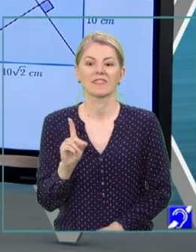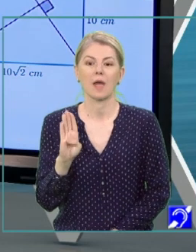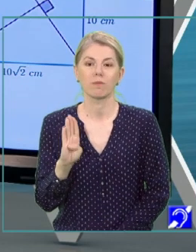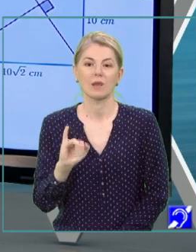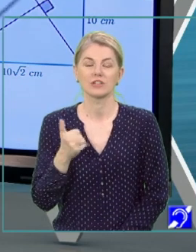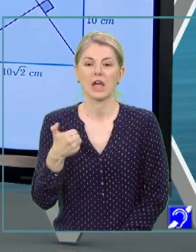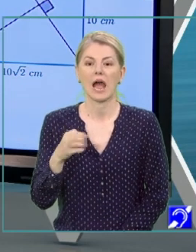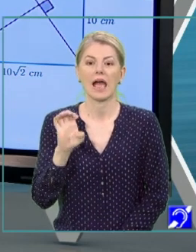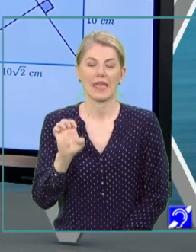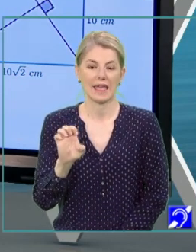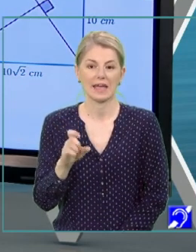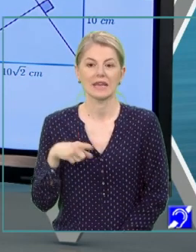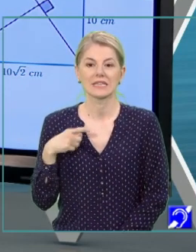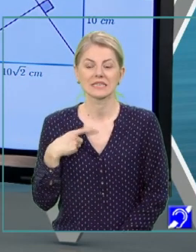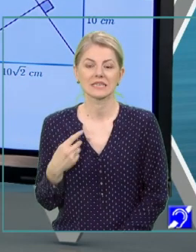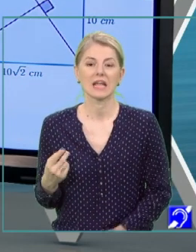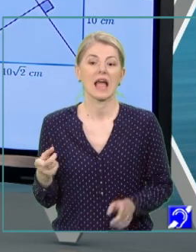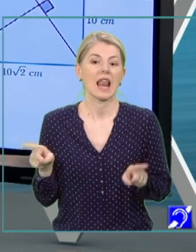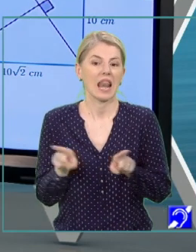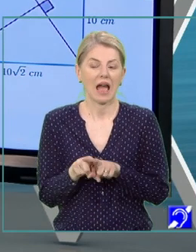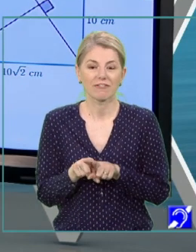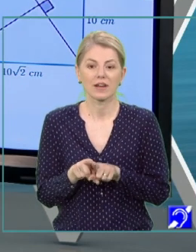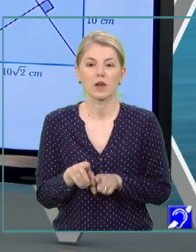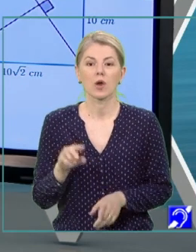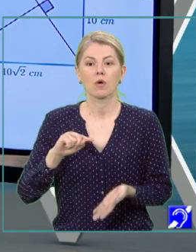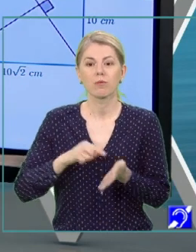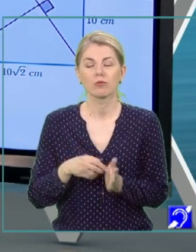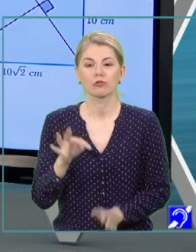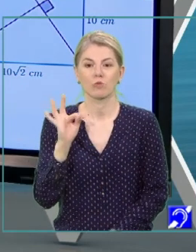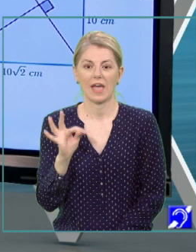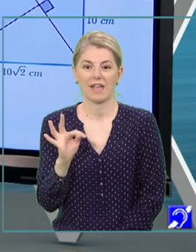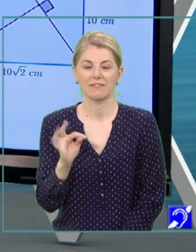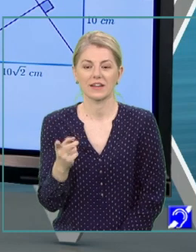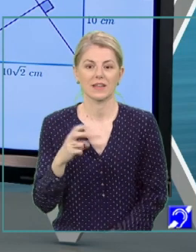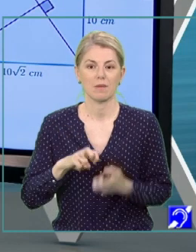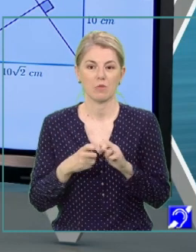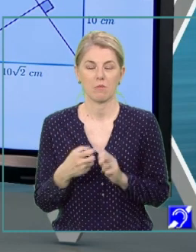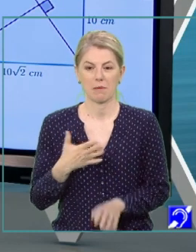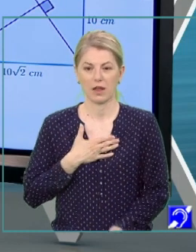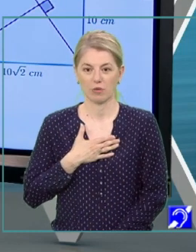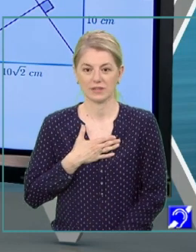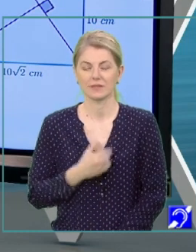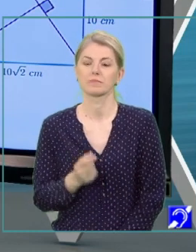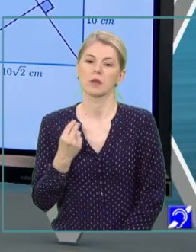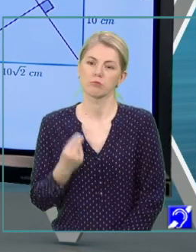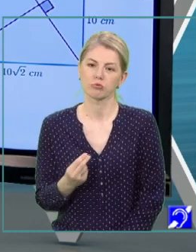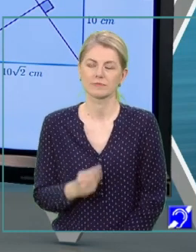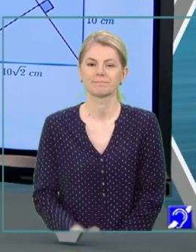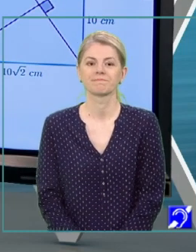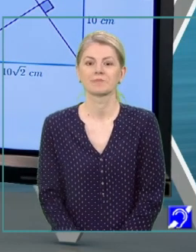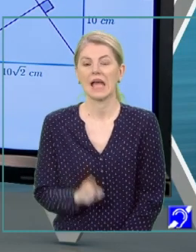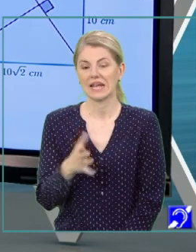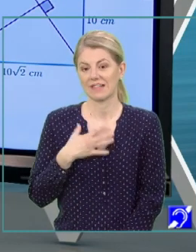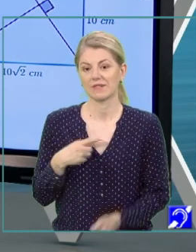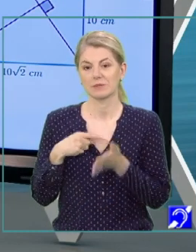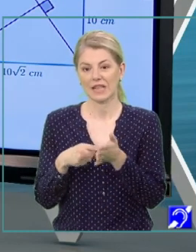și AE coincide cu punctul F din problema noastră. Bun. Deci asta